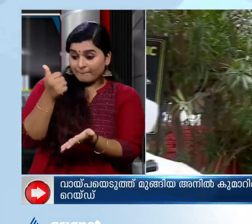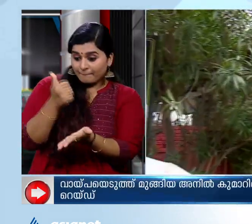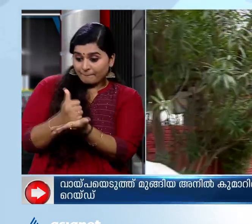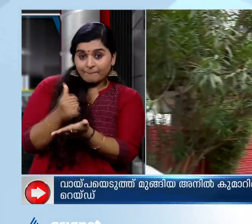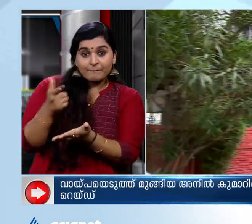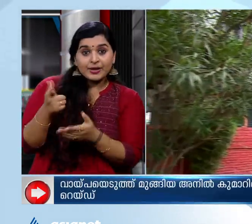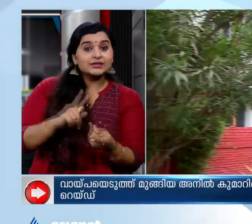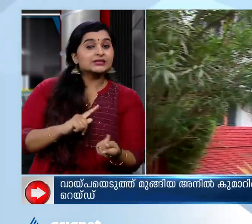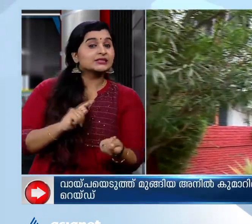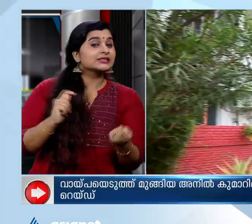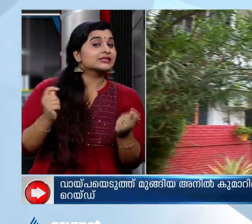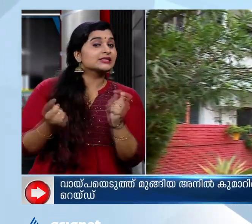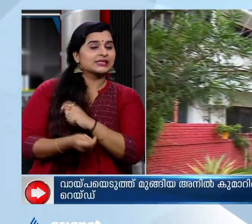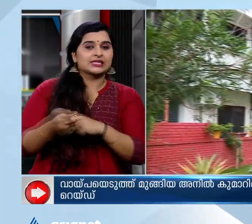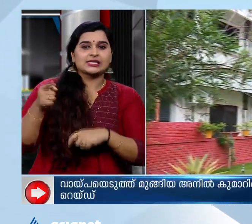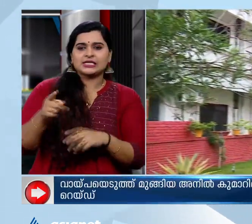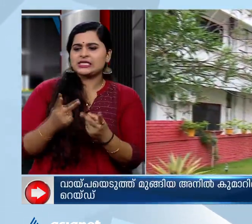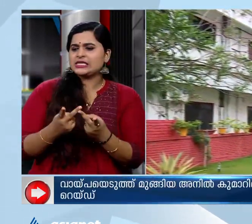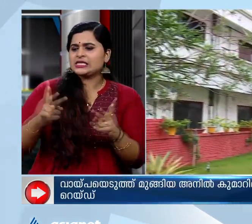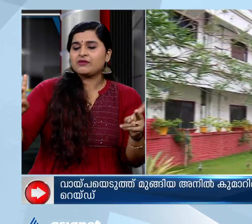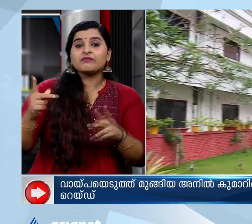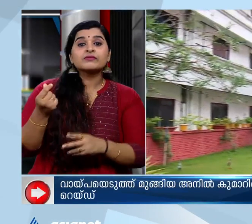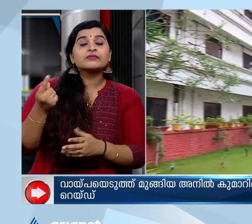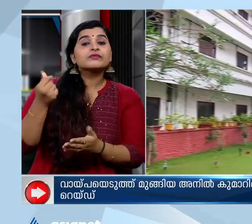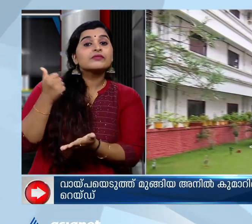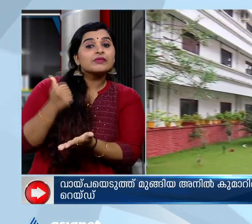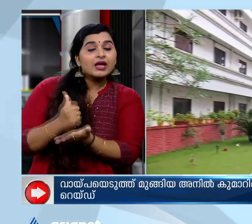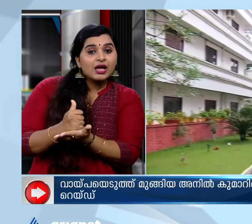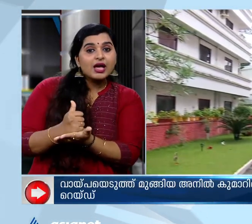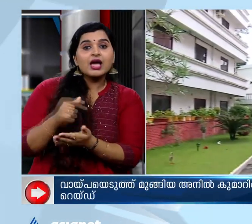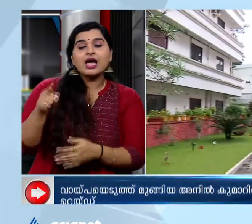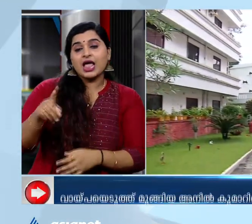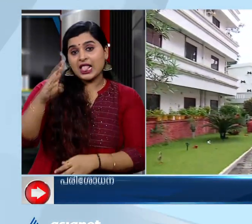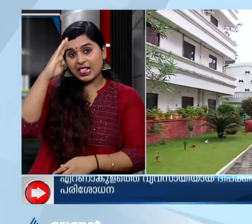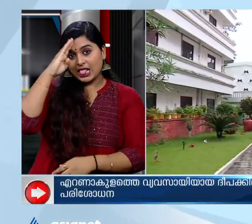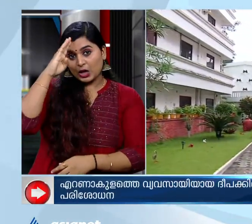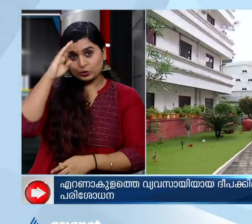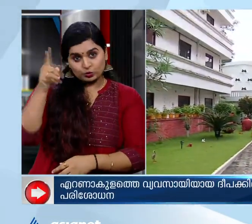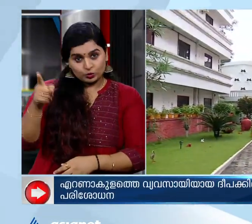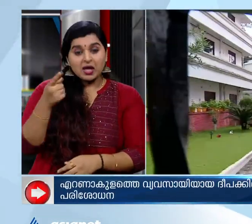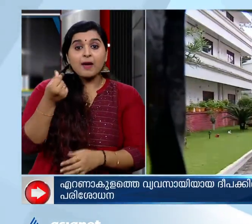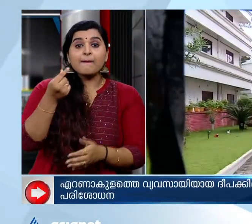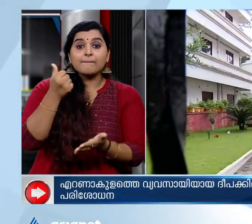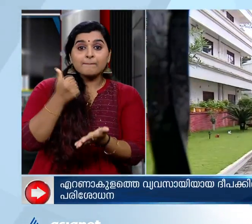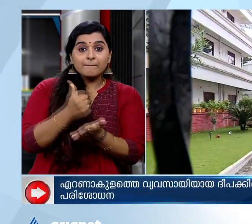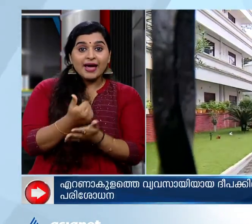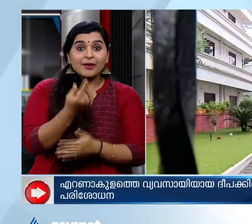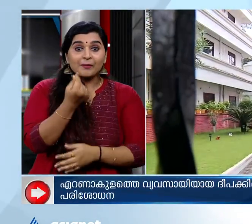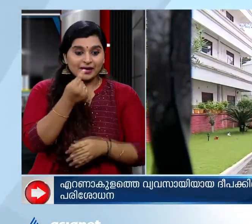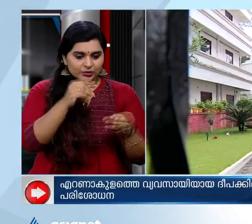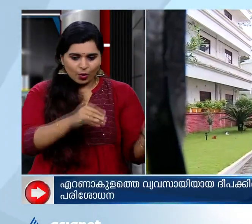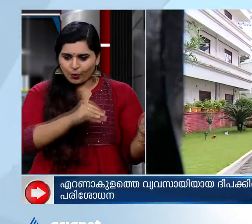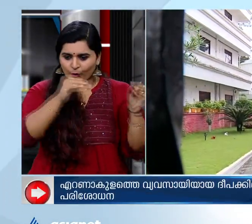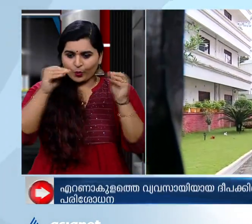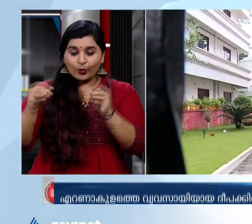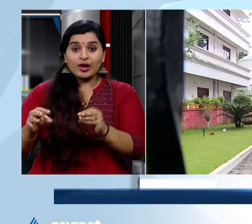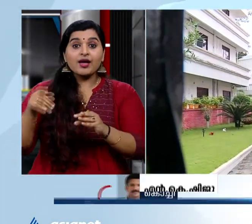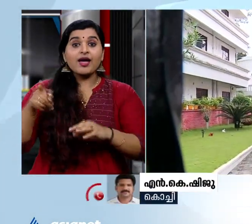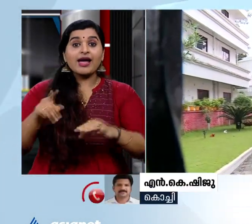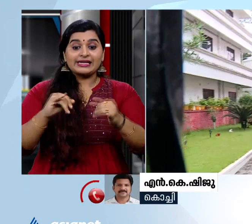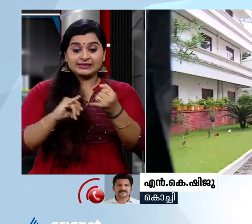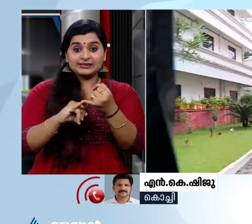സർവീസ് സഹകരണ ബാങ്കിലേക്കും മറ്റ് തൃശൂർ കോഓപ്പറേറ്റീവ് ബാങ്കിലേക്കും മാറ്റിയിട്ടുണ്ട്. അത് പ്രധാനമായും സതീഷിന്റെ വായ്പ